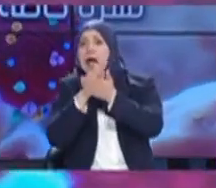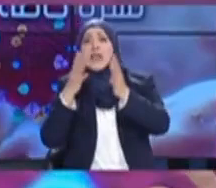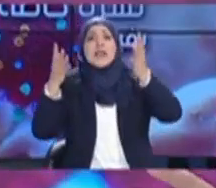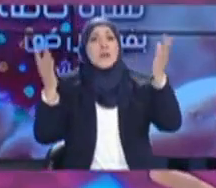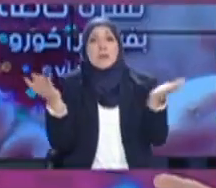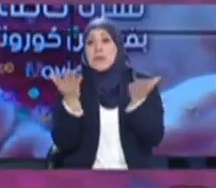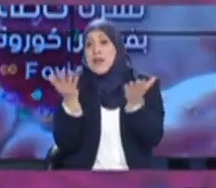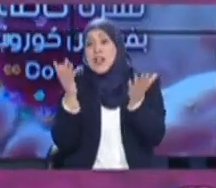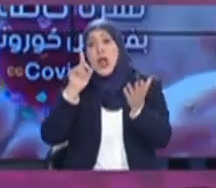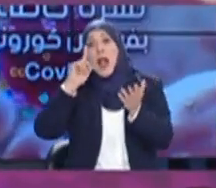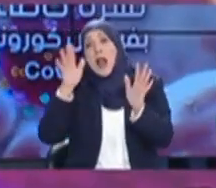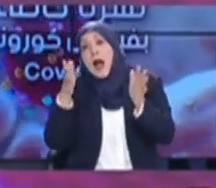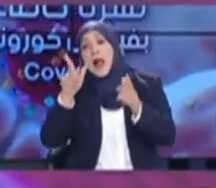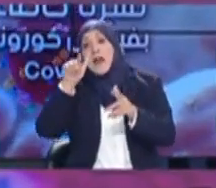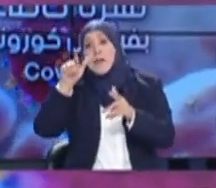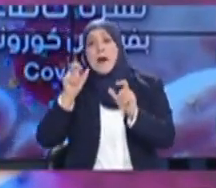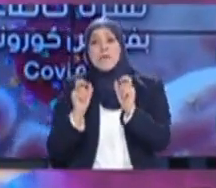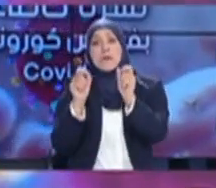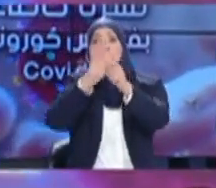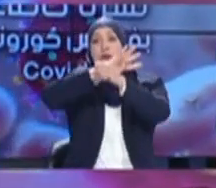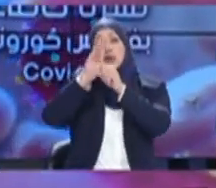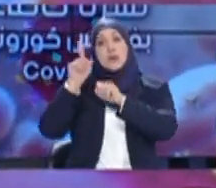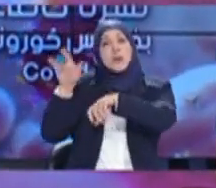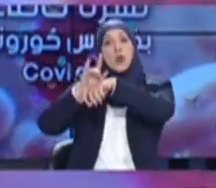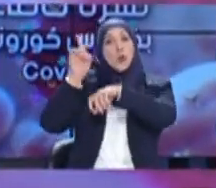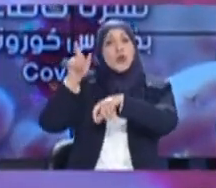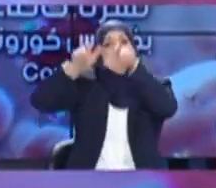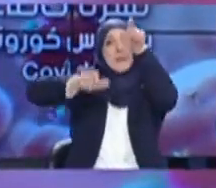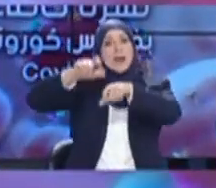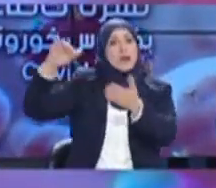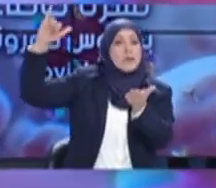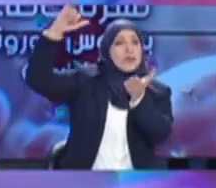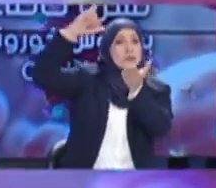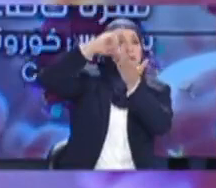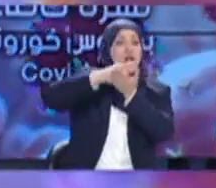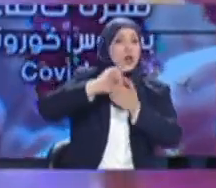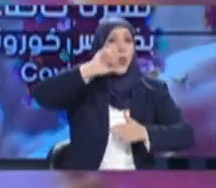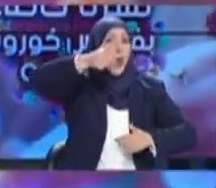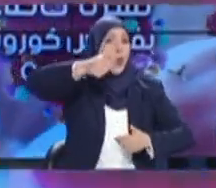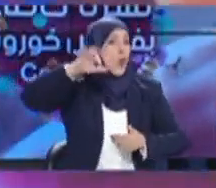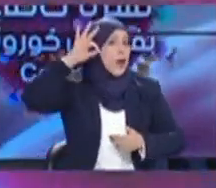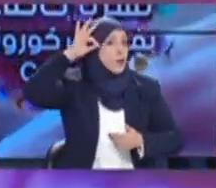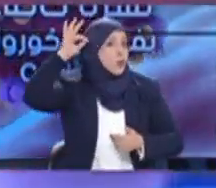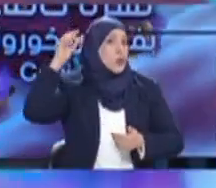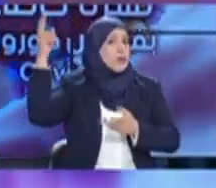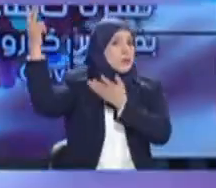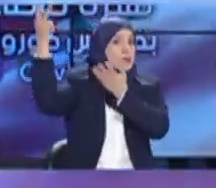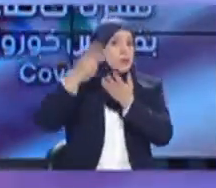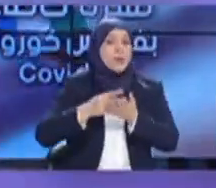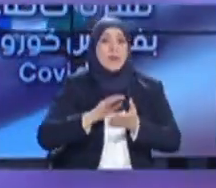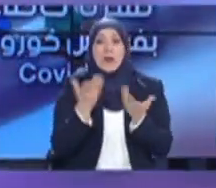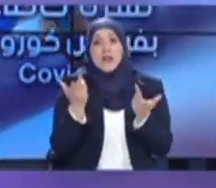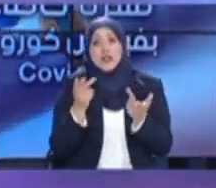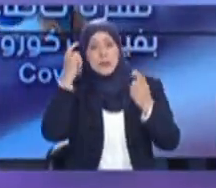تشوف ربما مع تطور الوضع ومع التحاليل اللي قاعده تصير ليله في الليل باش تخرج غدوه الصباح نشوفوا قداش العدد كذلك انهم